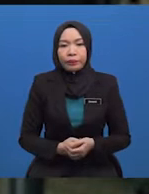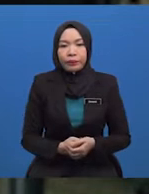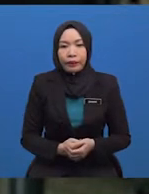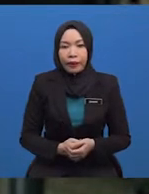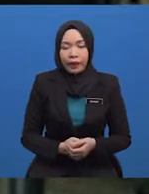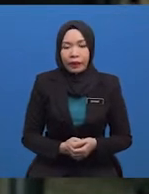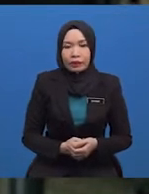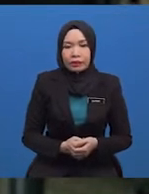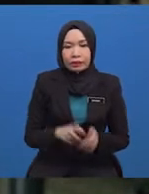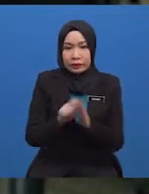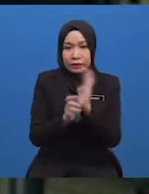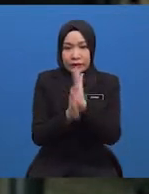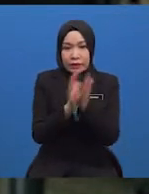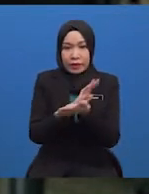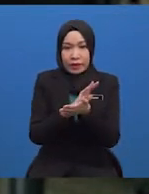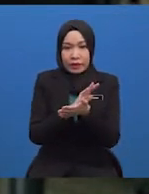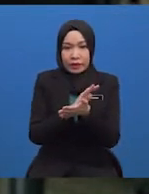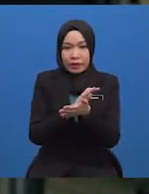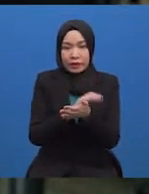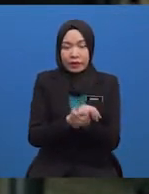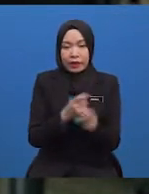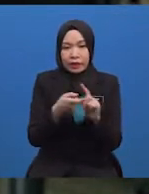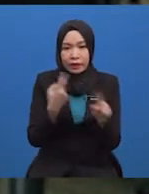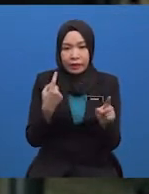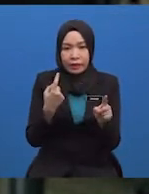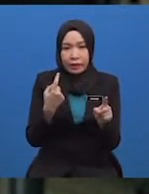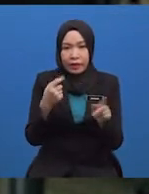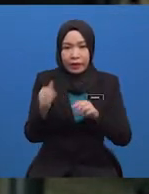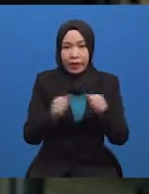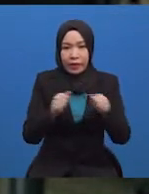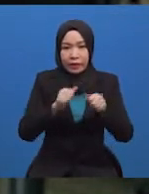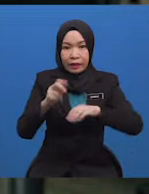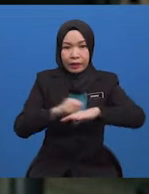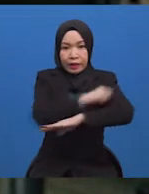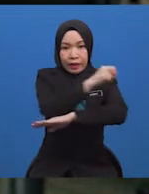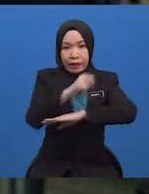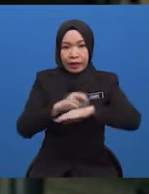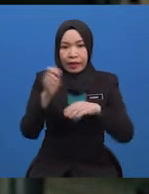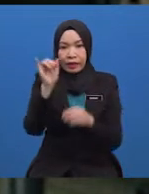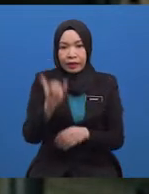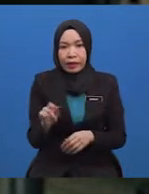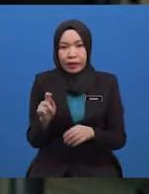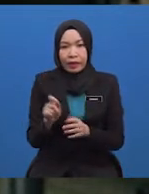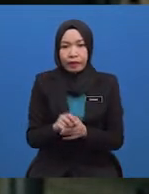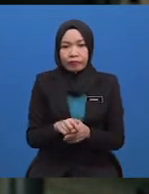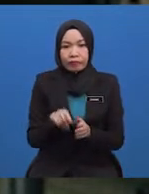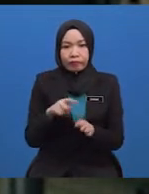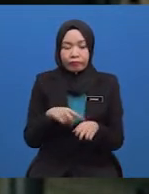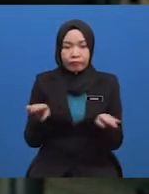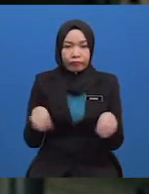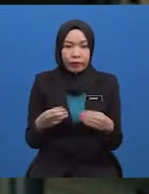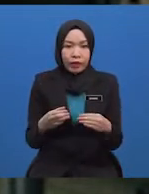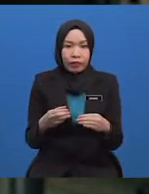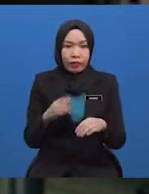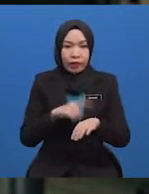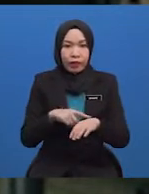Hakisan ini berlaku akibat aktiviti pertanian yang dijalankan di kawasan cerun bukit tanpa